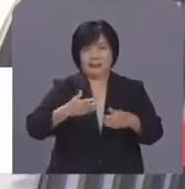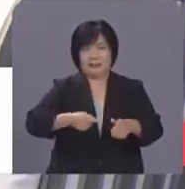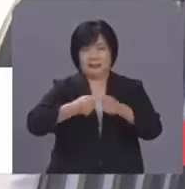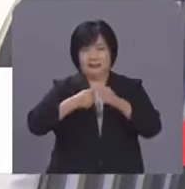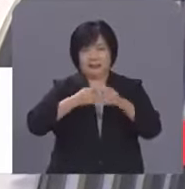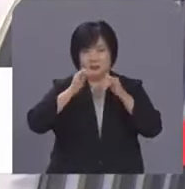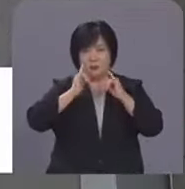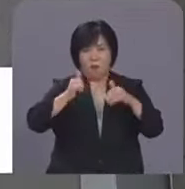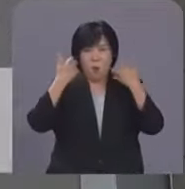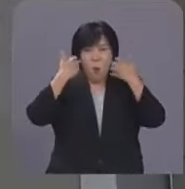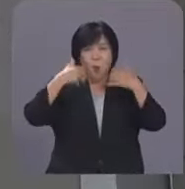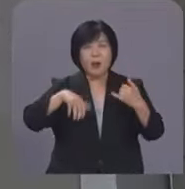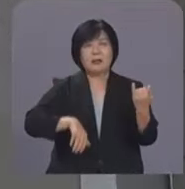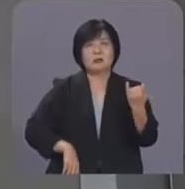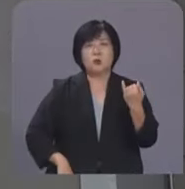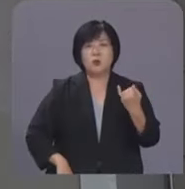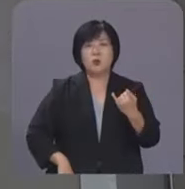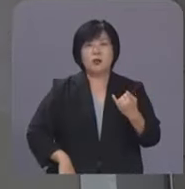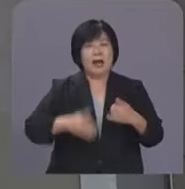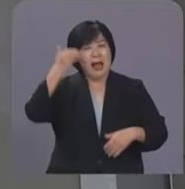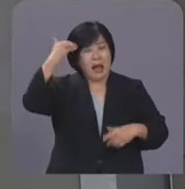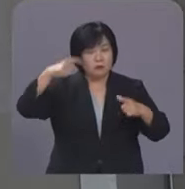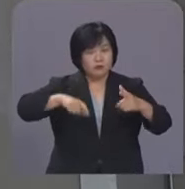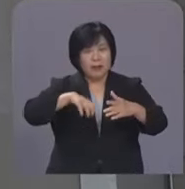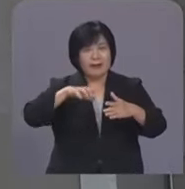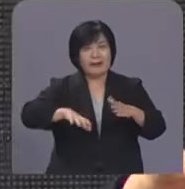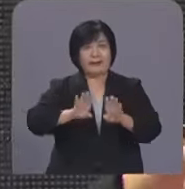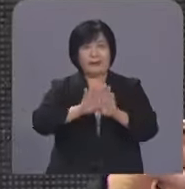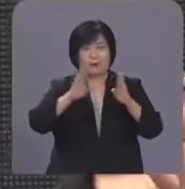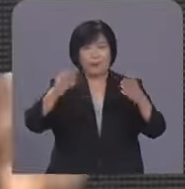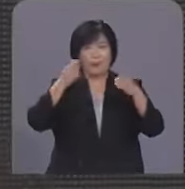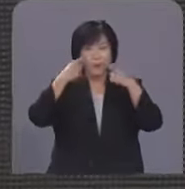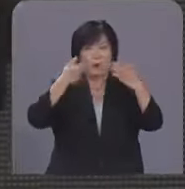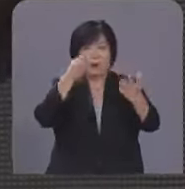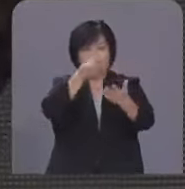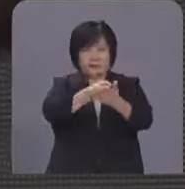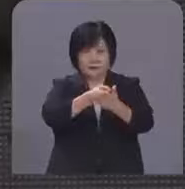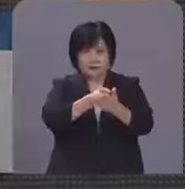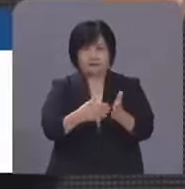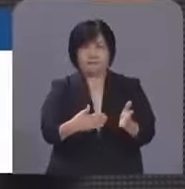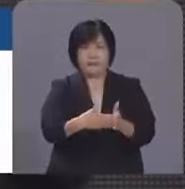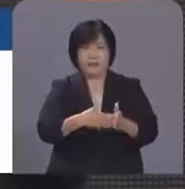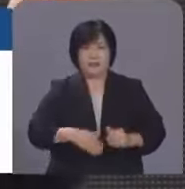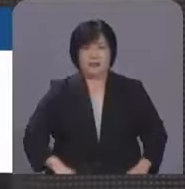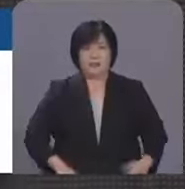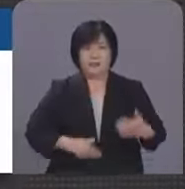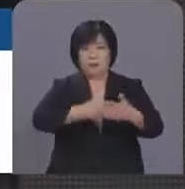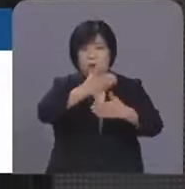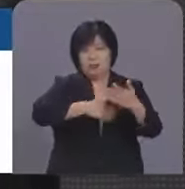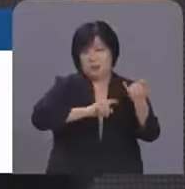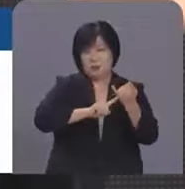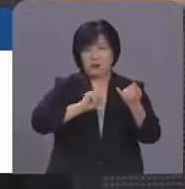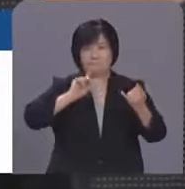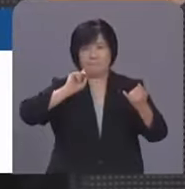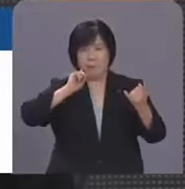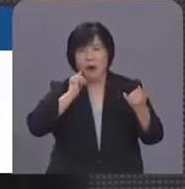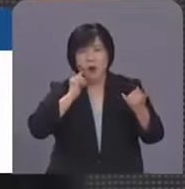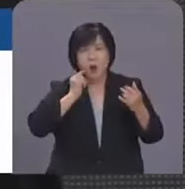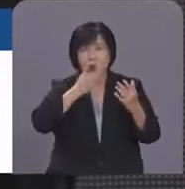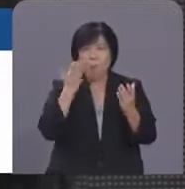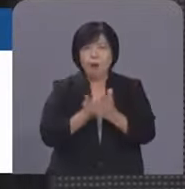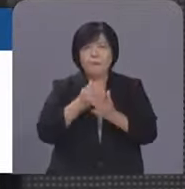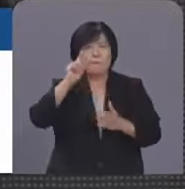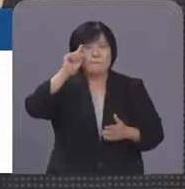수상작인 호랑이 소녀는 국내 개봉까지 확정됐습니다. Most of the time female characters were these perfect women who were